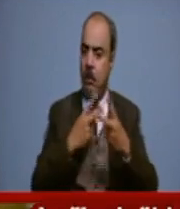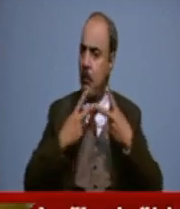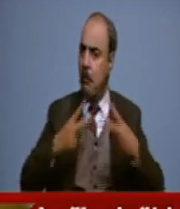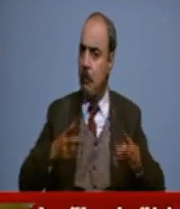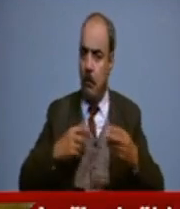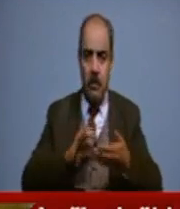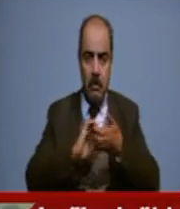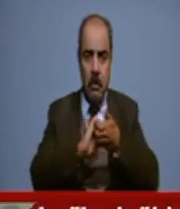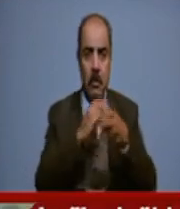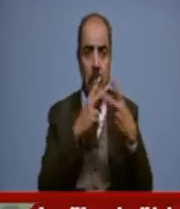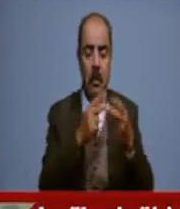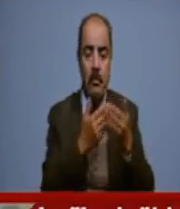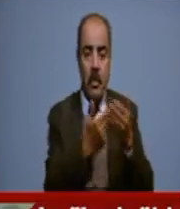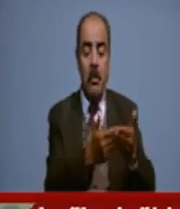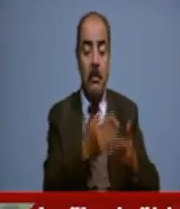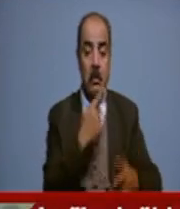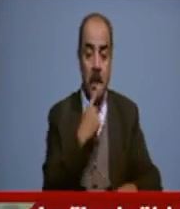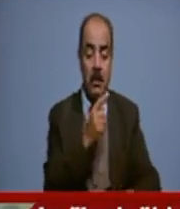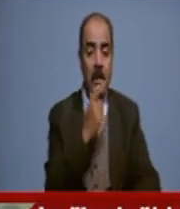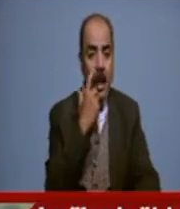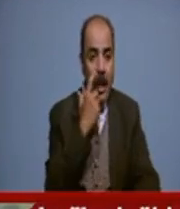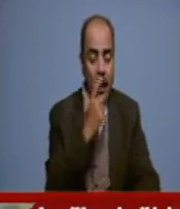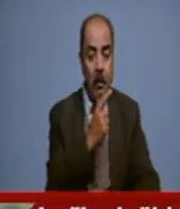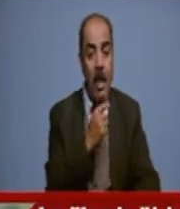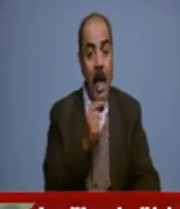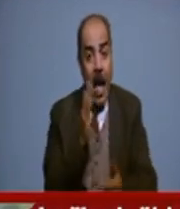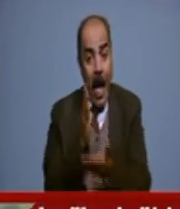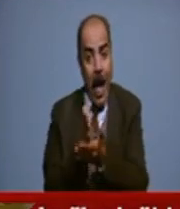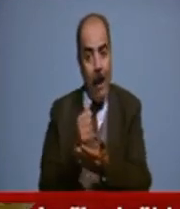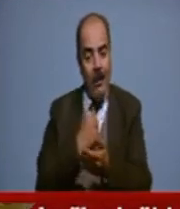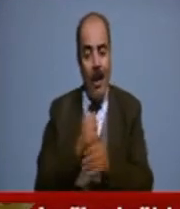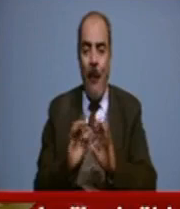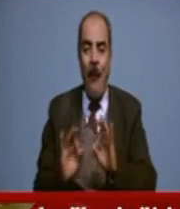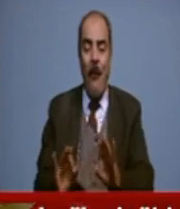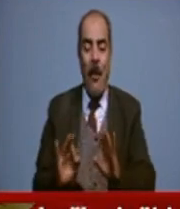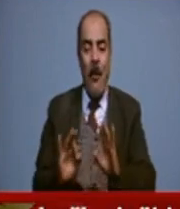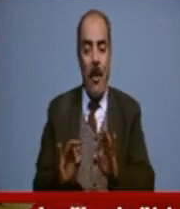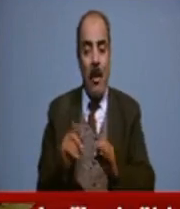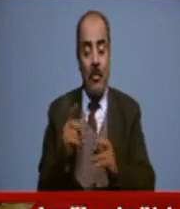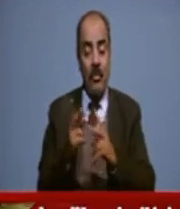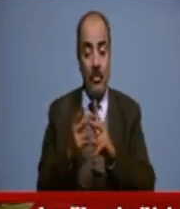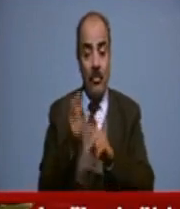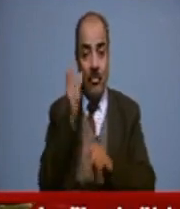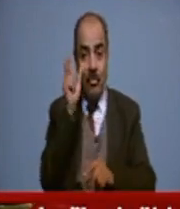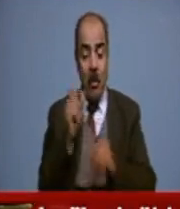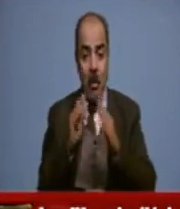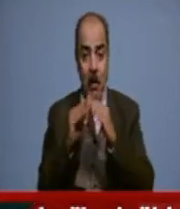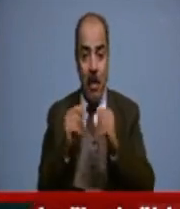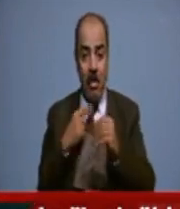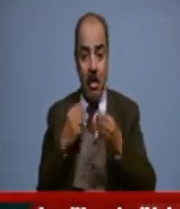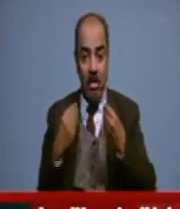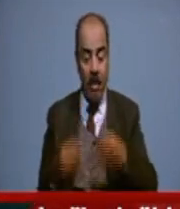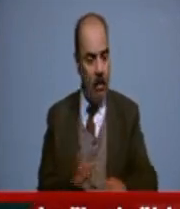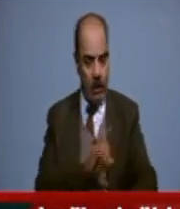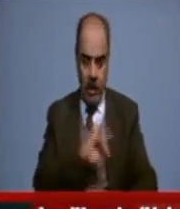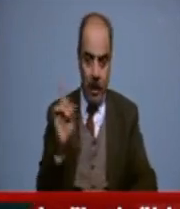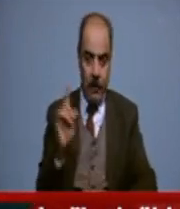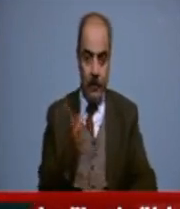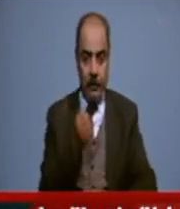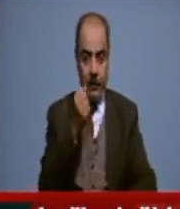نتعاون معهم فيه، إن إحنا هذا لا يؤثر على المواطن المصري بأي شكل من الأشكال. والحقيقة أنا لقيت